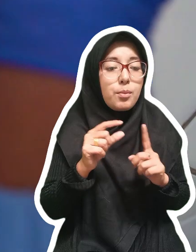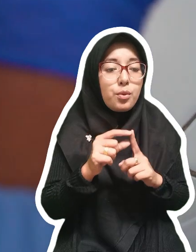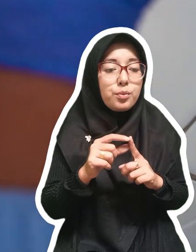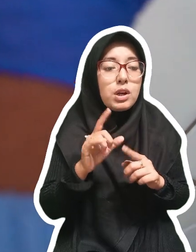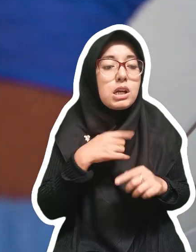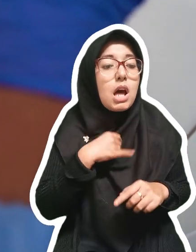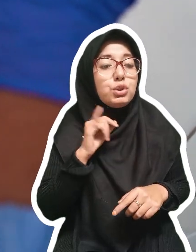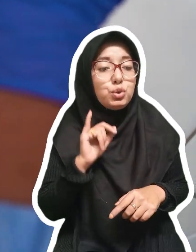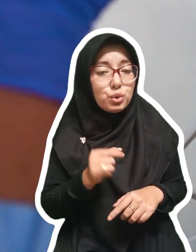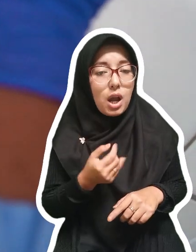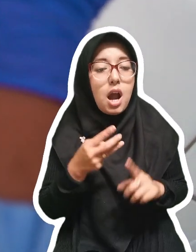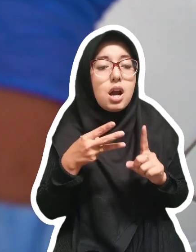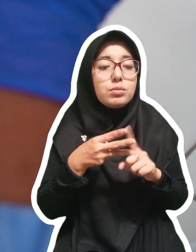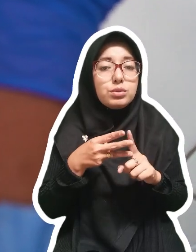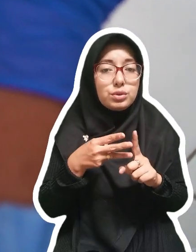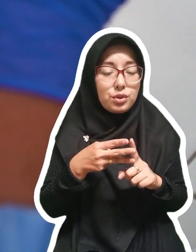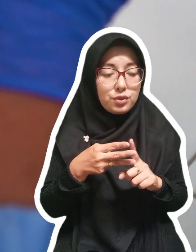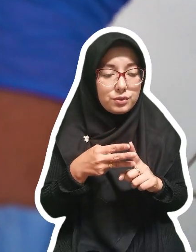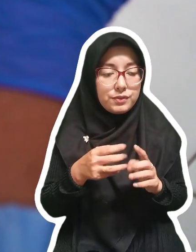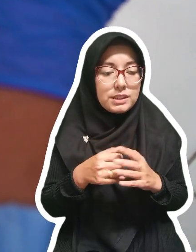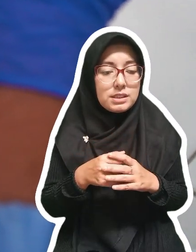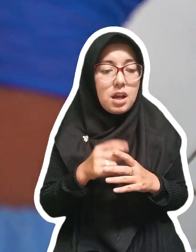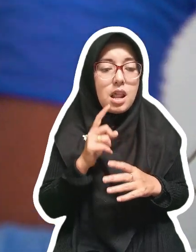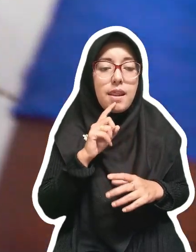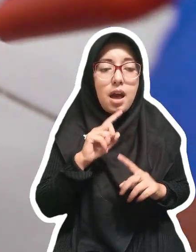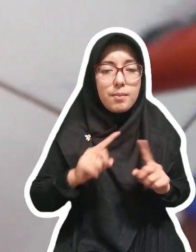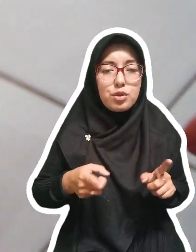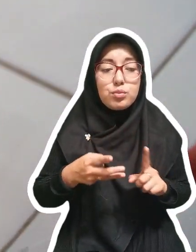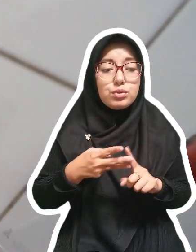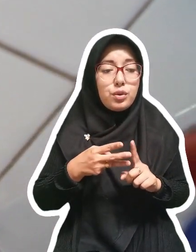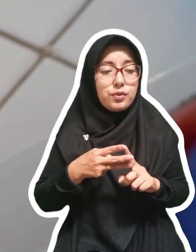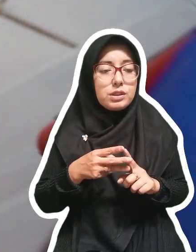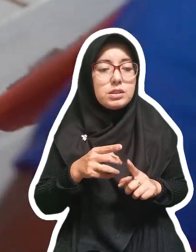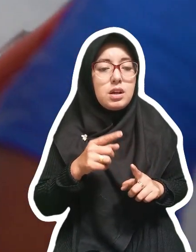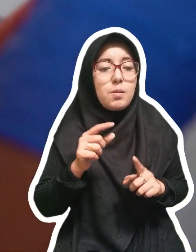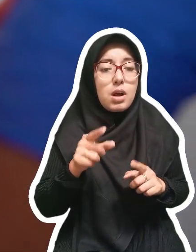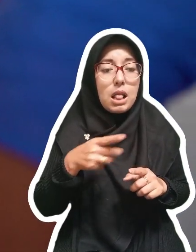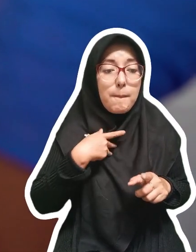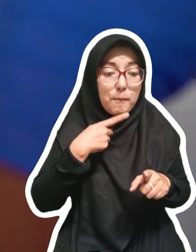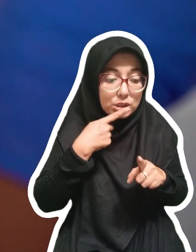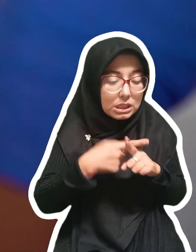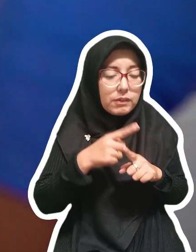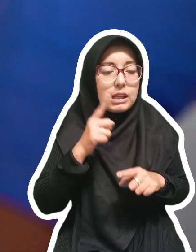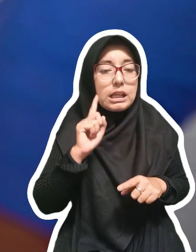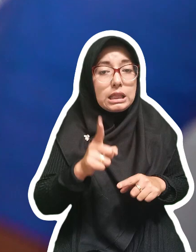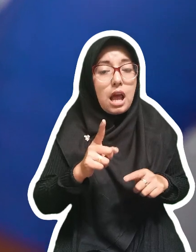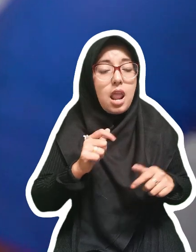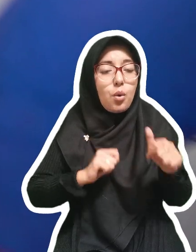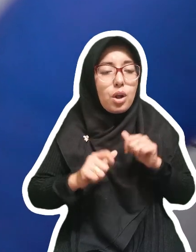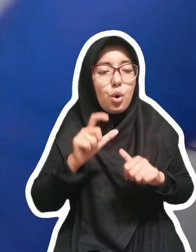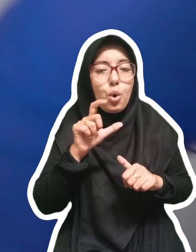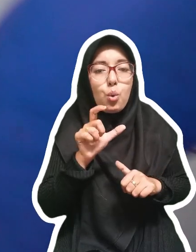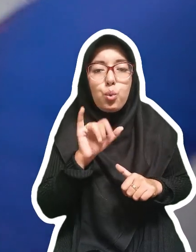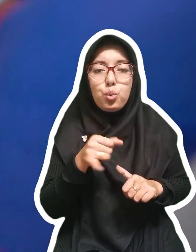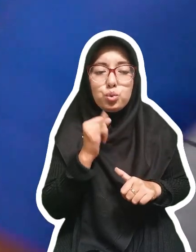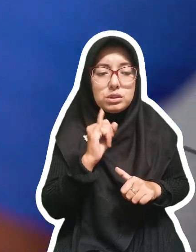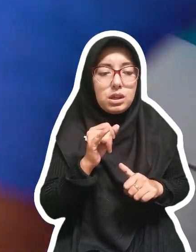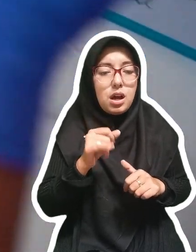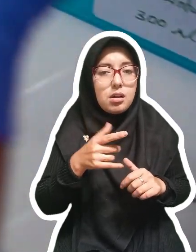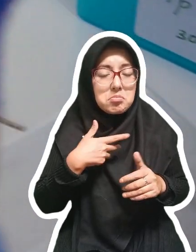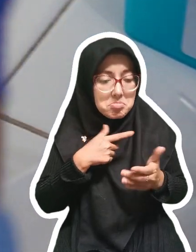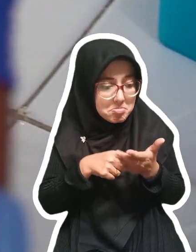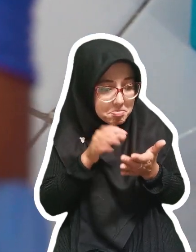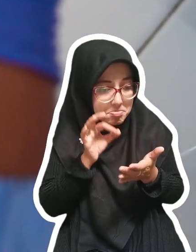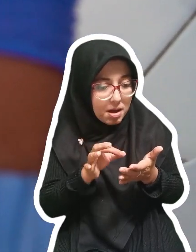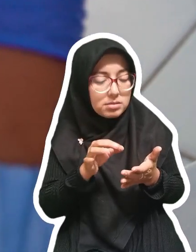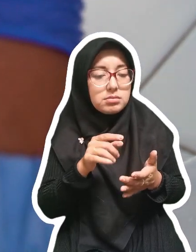dan juga brucellosis. Namun untuk brucellosis ketika positif, kita lakukan uji konfirmasi ke